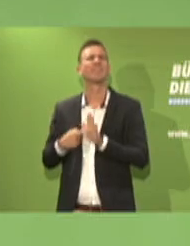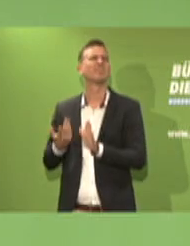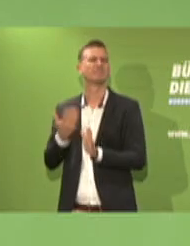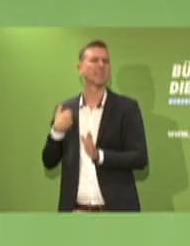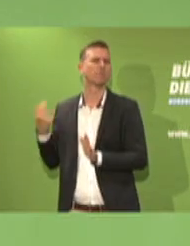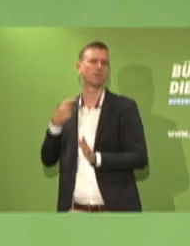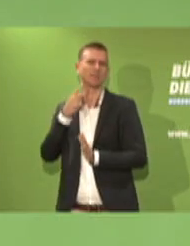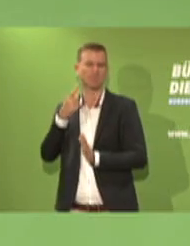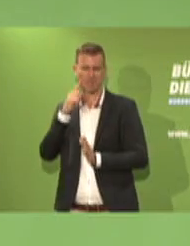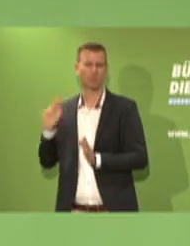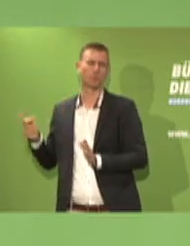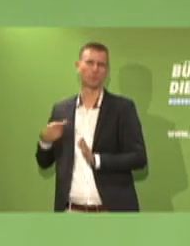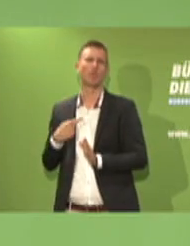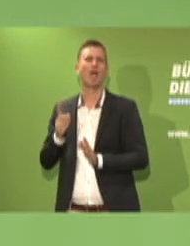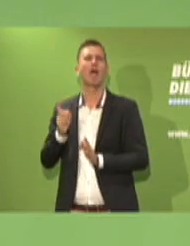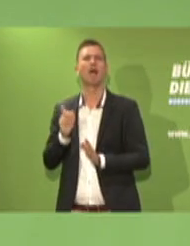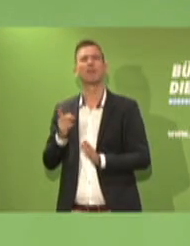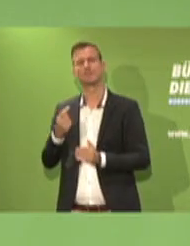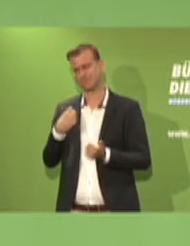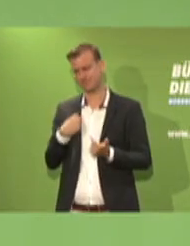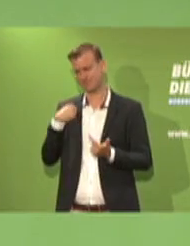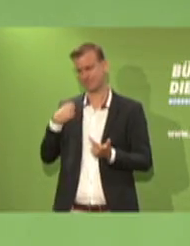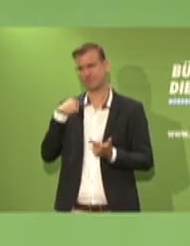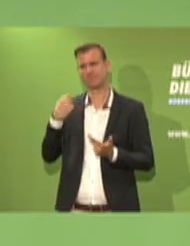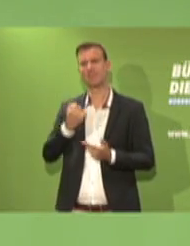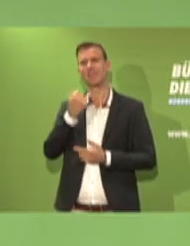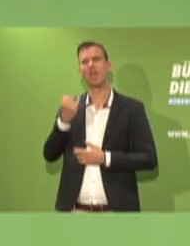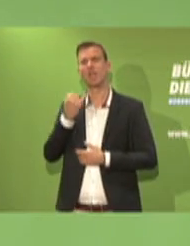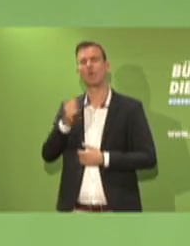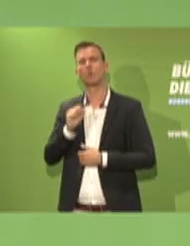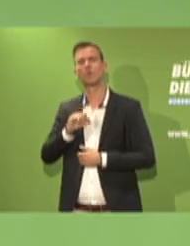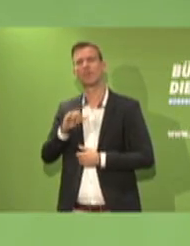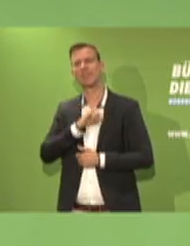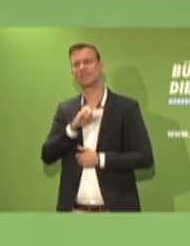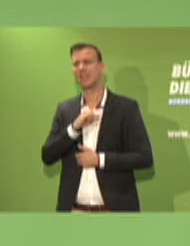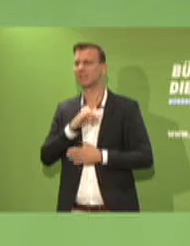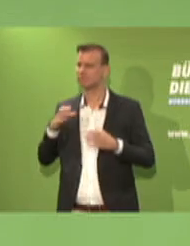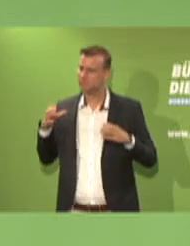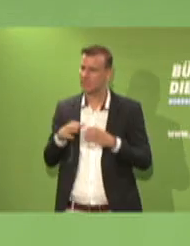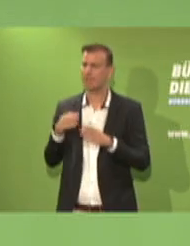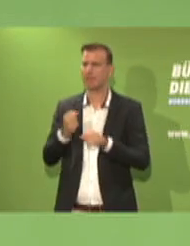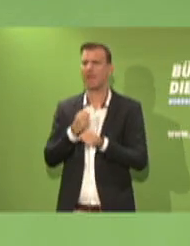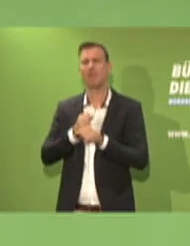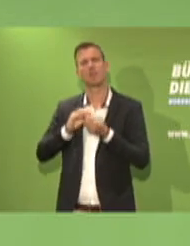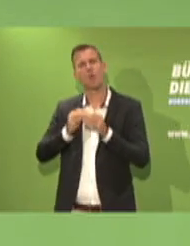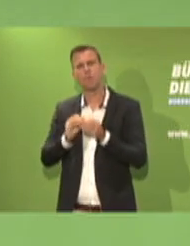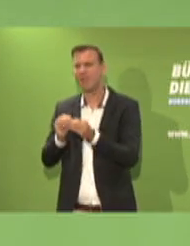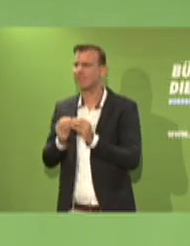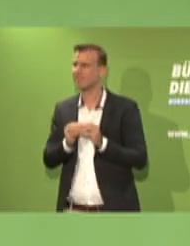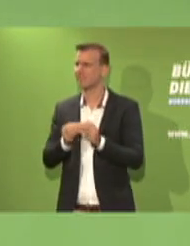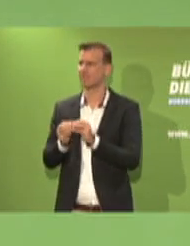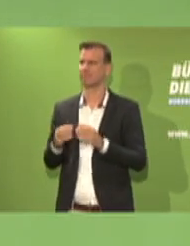möchte nochmal darauf hinweisen, dass wir in den letzten Jahren eine sehr interessante und auch kooperative und konstruktive Zusammenarbeit im Landesschiedsgericht gehabt